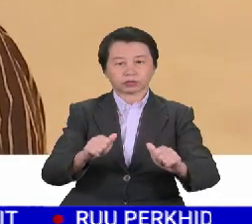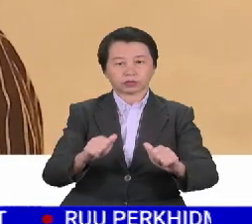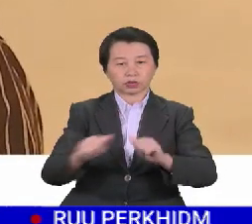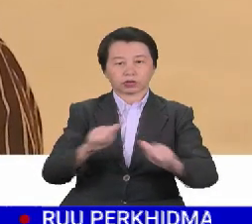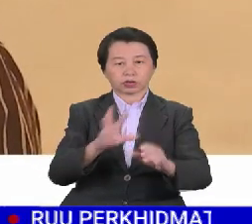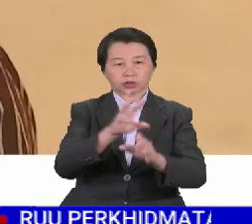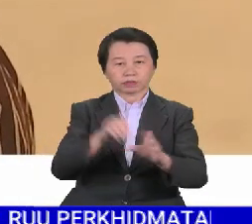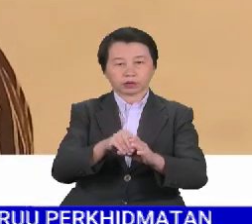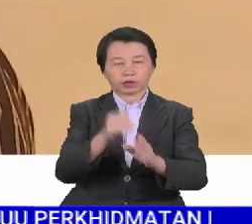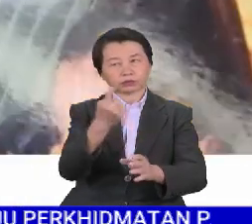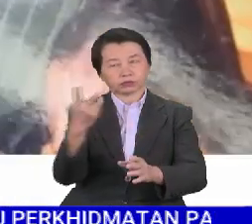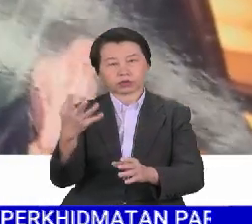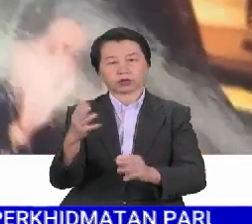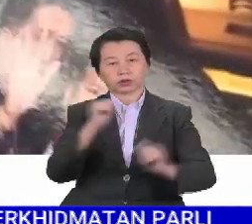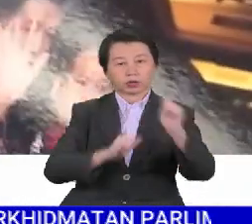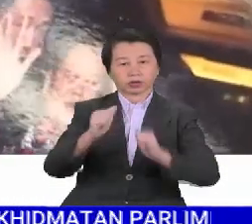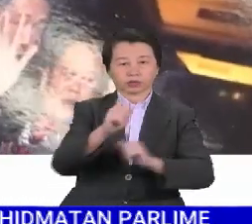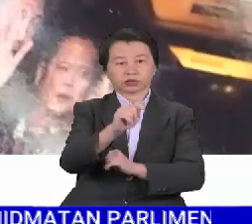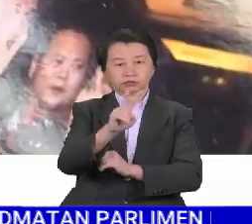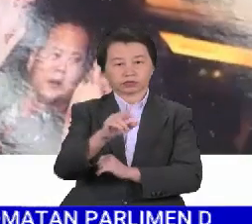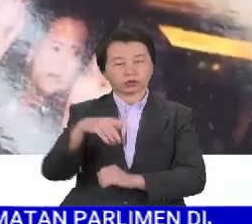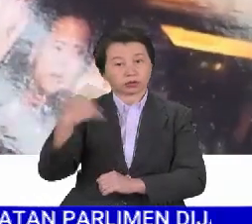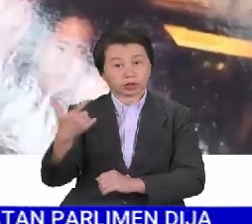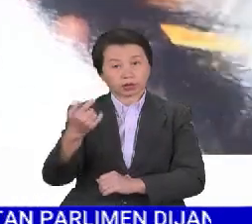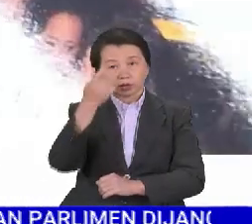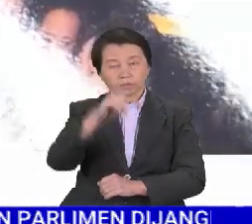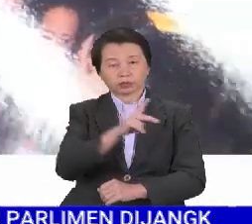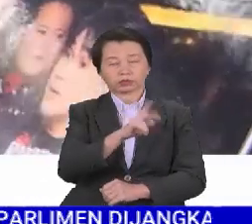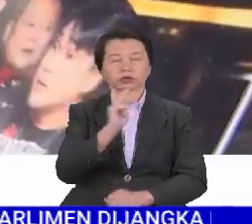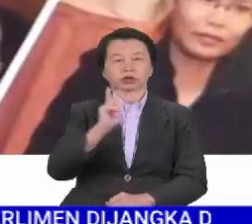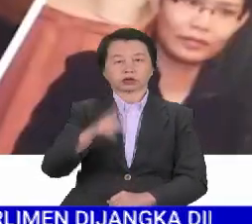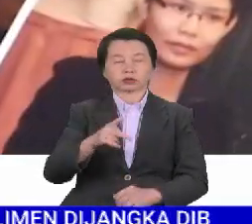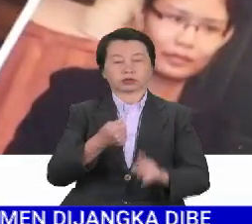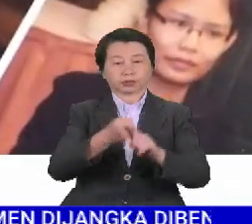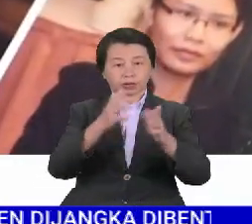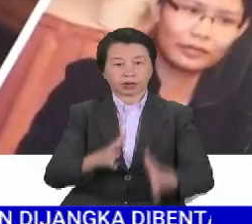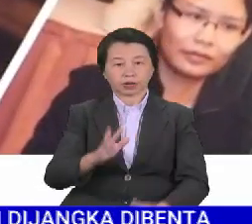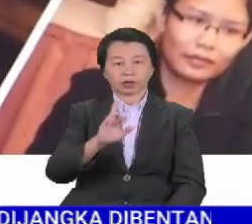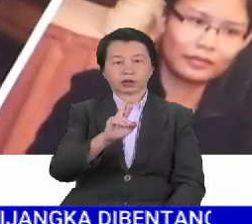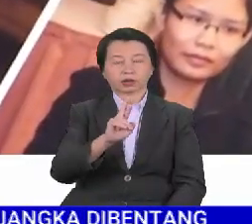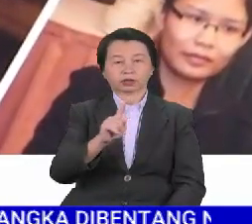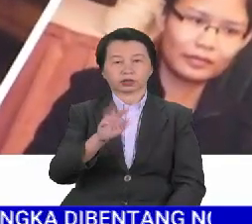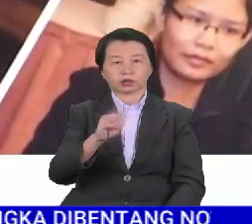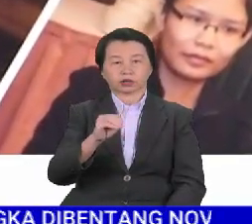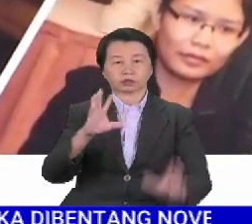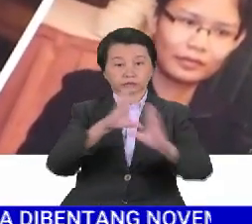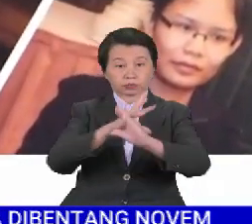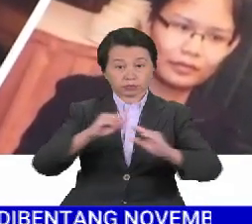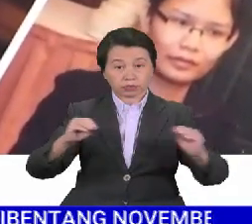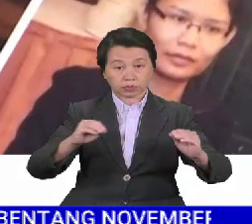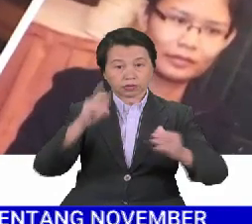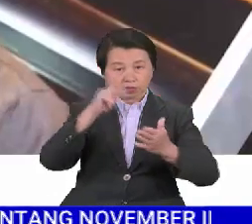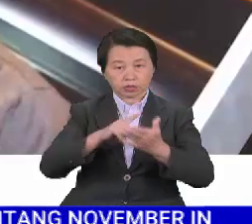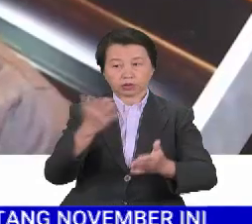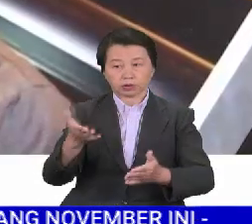dan aktif terlibat dalam beberapa sketsa TV yang lain. Bagi Ketua Penolong Pengarah Seksyen Radio RTM Sarawak, Maril Chunggat,